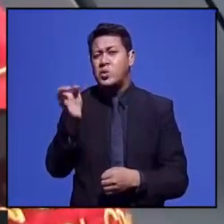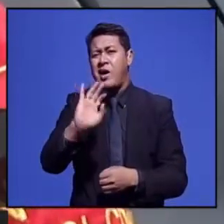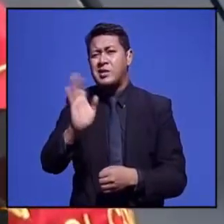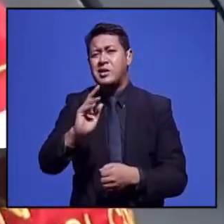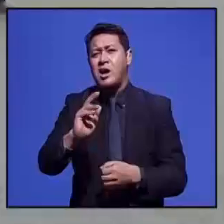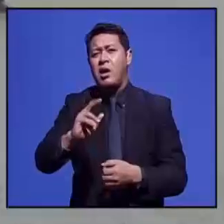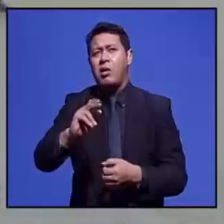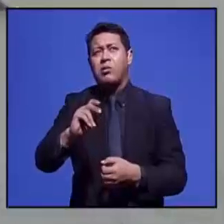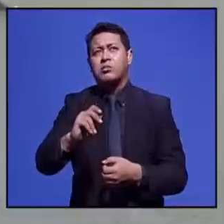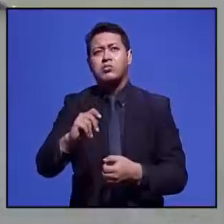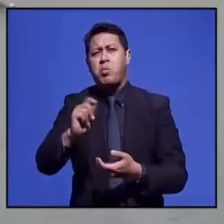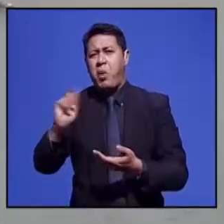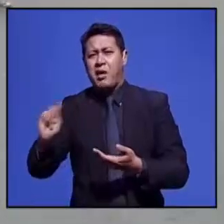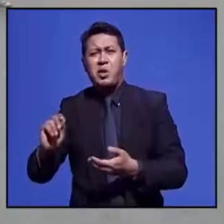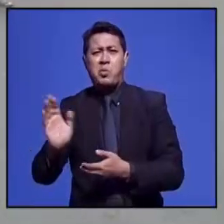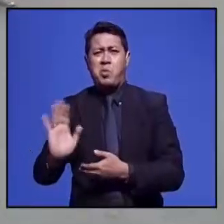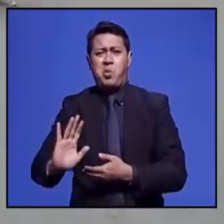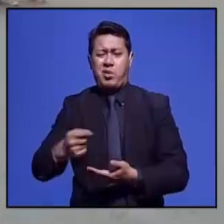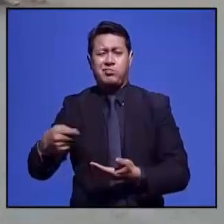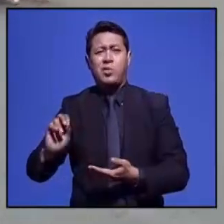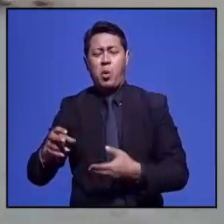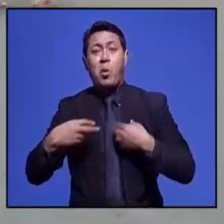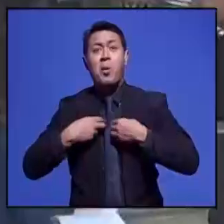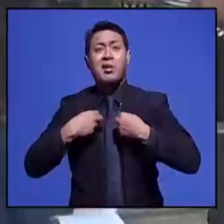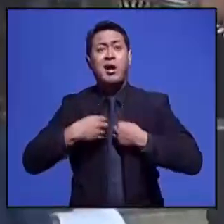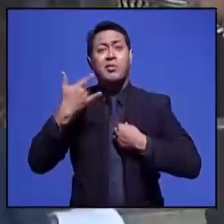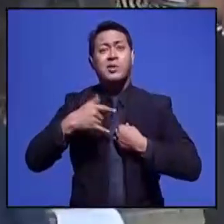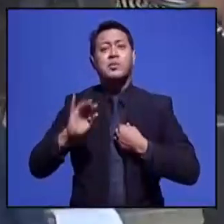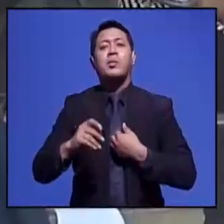lagi berstatus pelajar meski mengenakan seragam sekolah. Dari kecil.